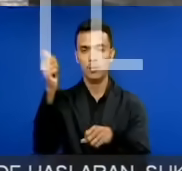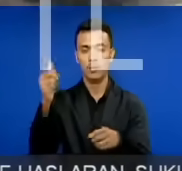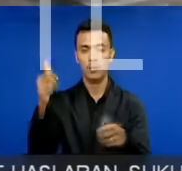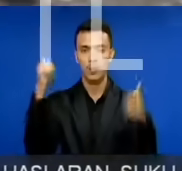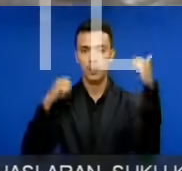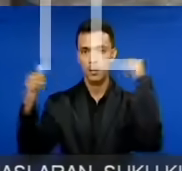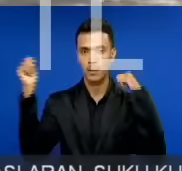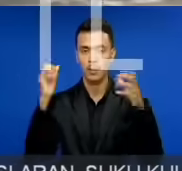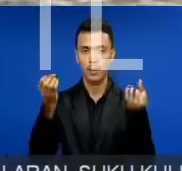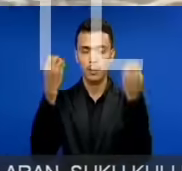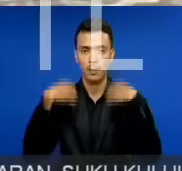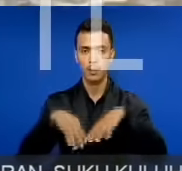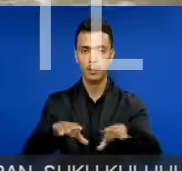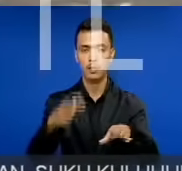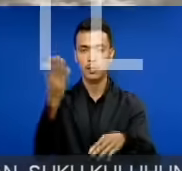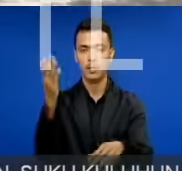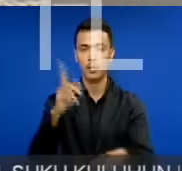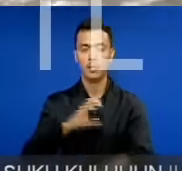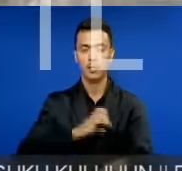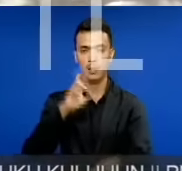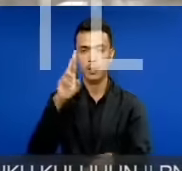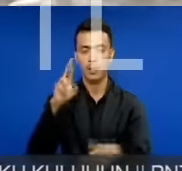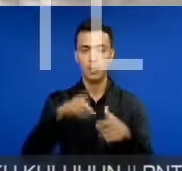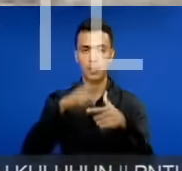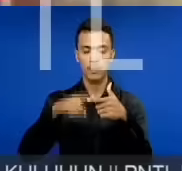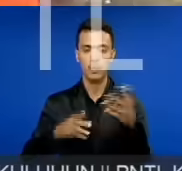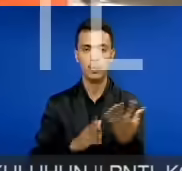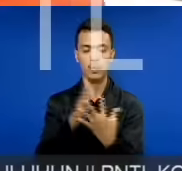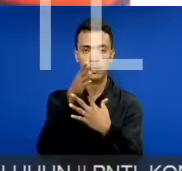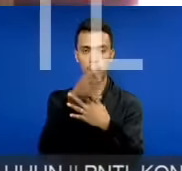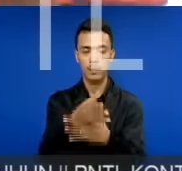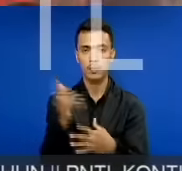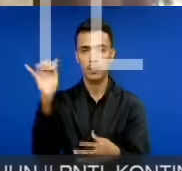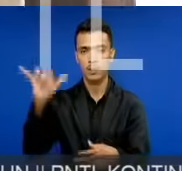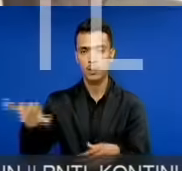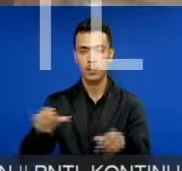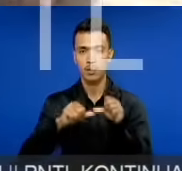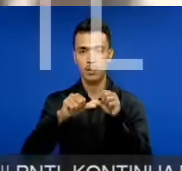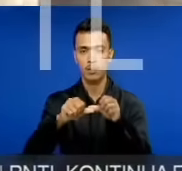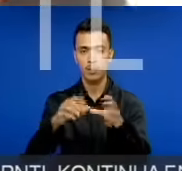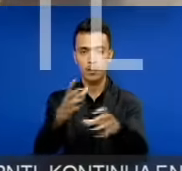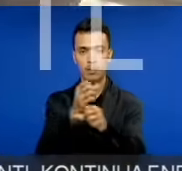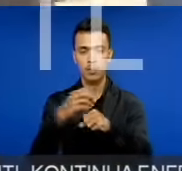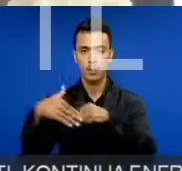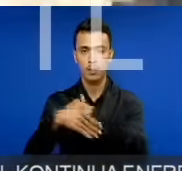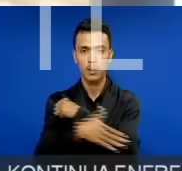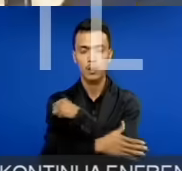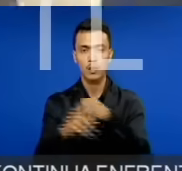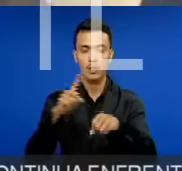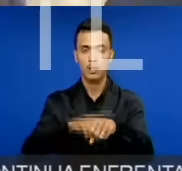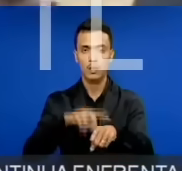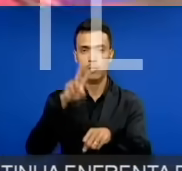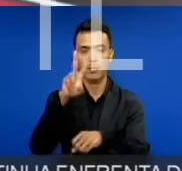iha tasi rehenek mutin Cristo Rei. Hafoin tama to iha tasi laran. Sira kontinua kair ikan no to iha tuku rua